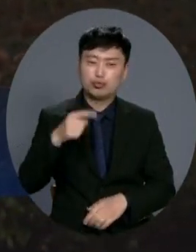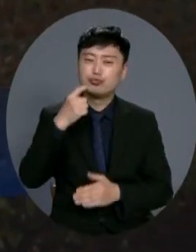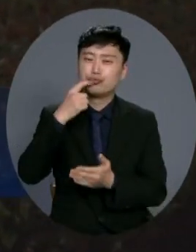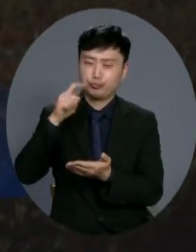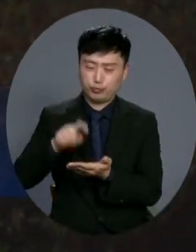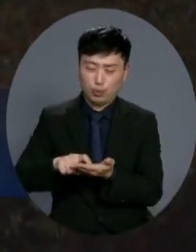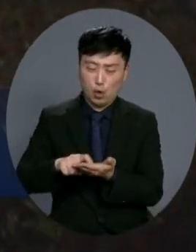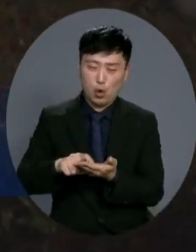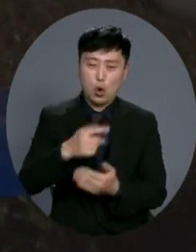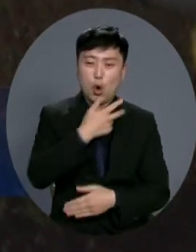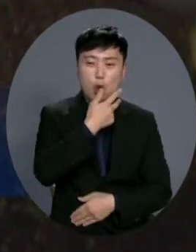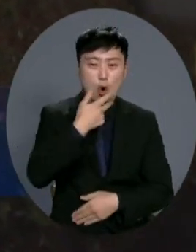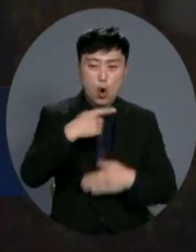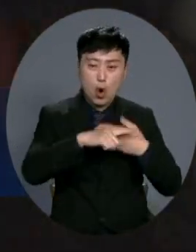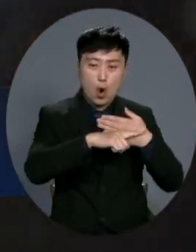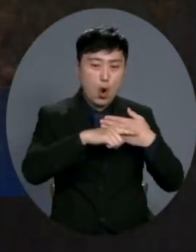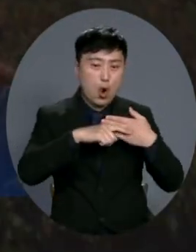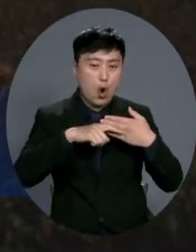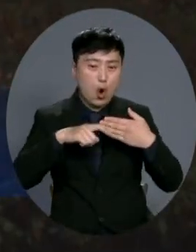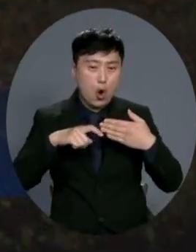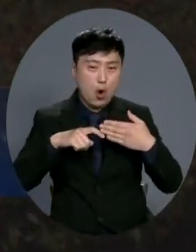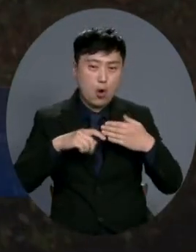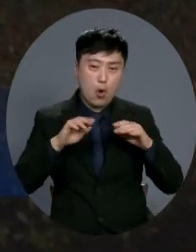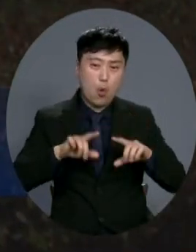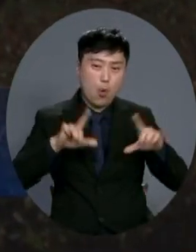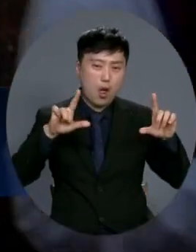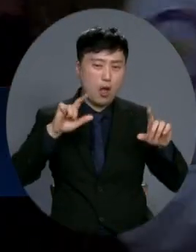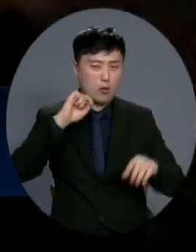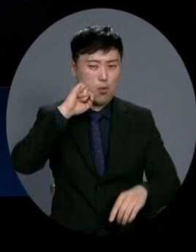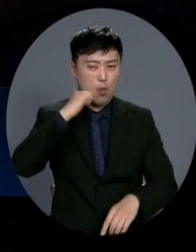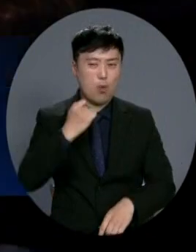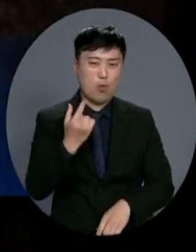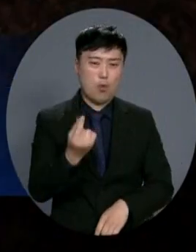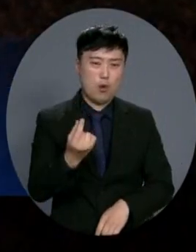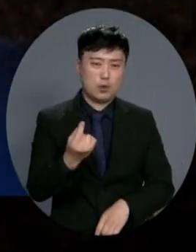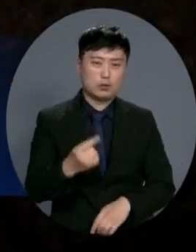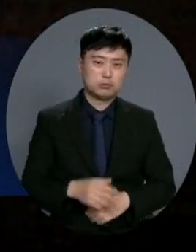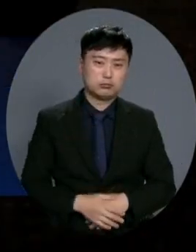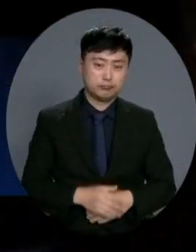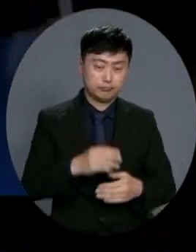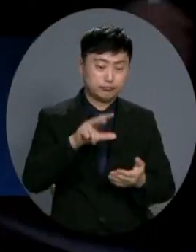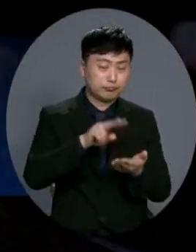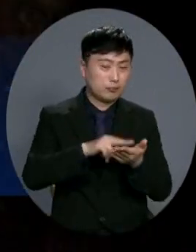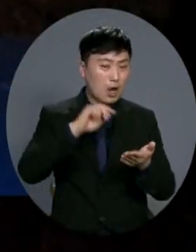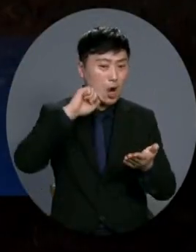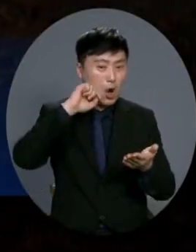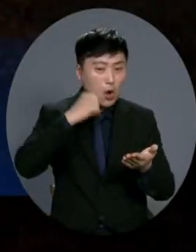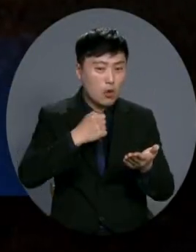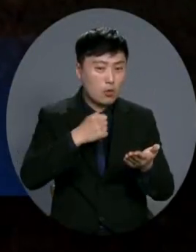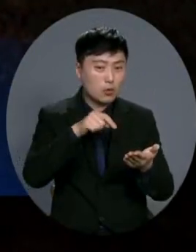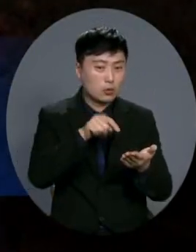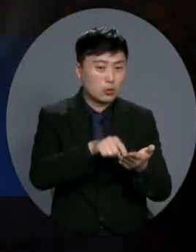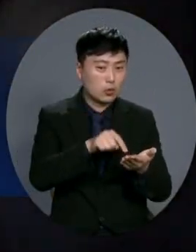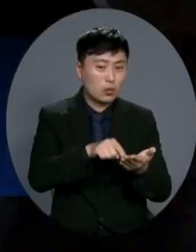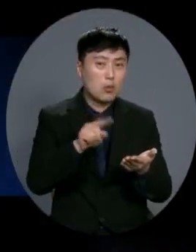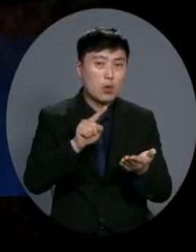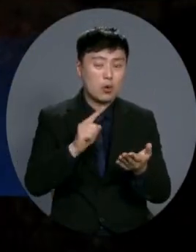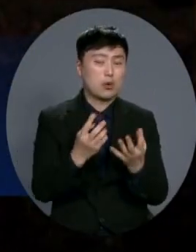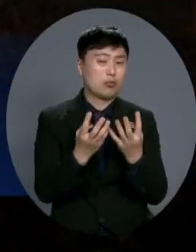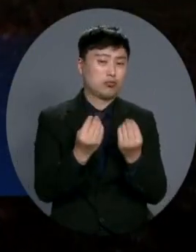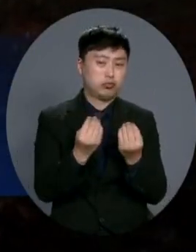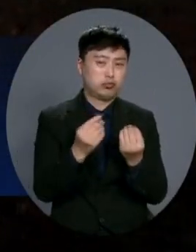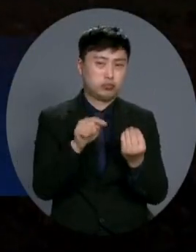쉬웠고 영어도 이번 연도가 더 어려웠던 것 같아요. 네, 딱히 킬러 문항이라고 생각했었던 건 약간 수학에서